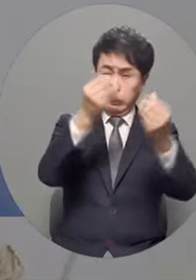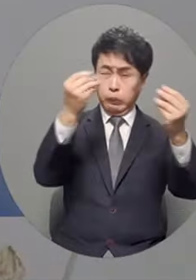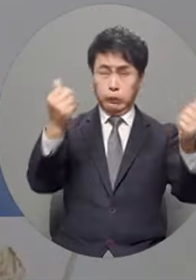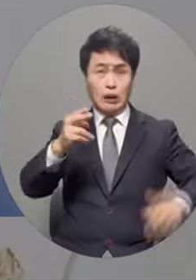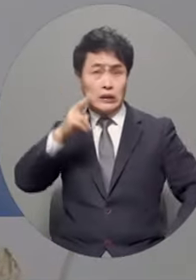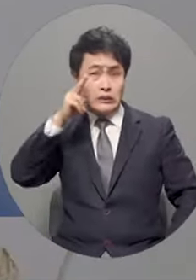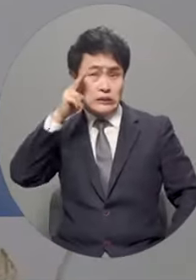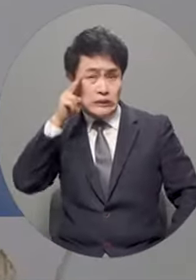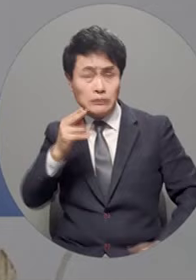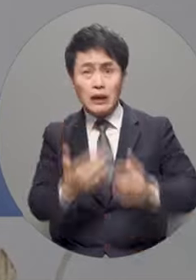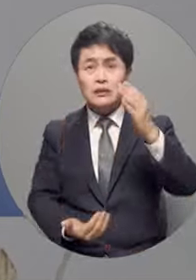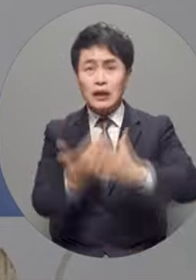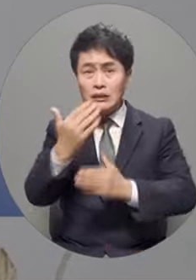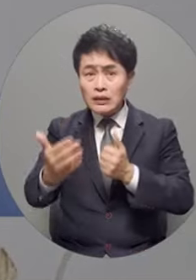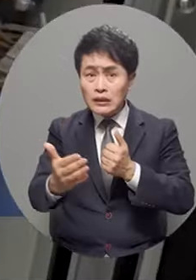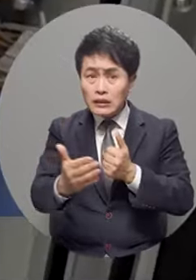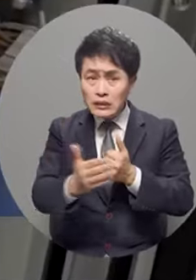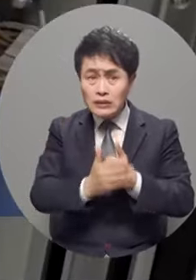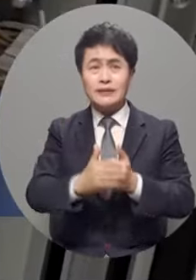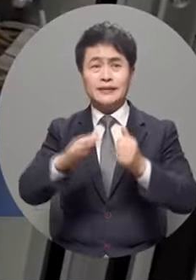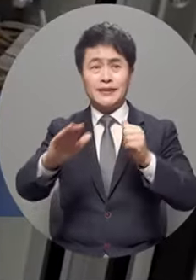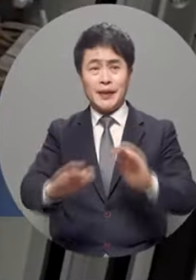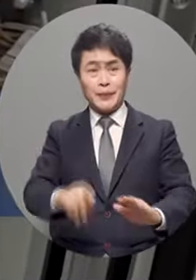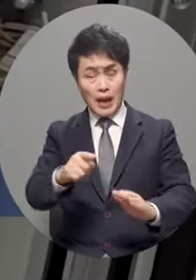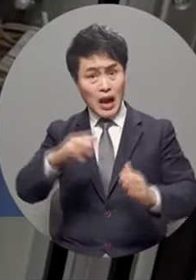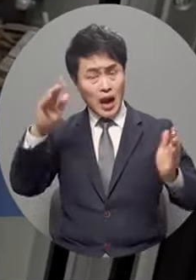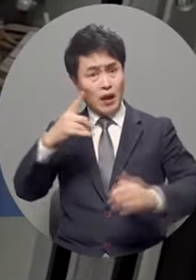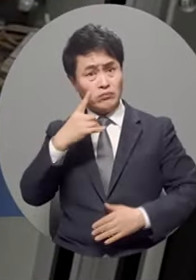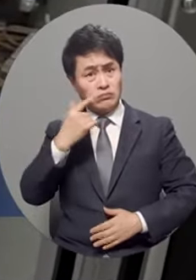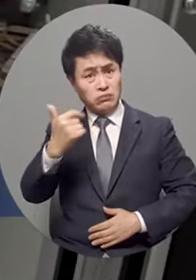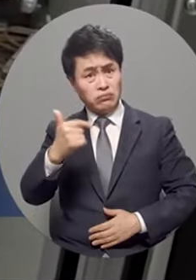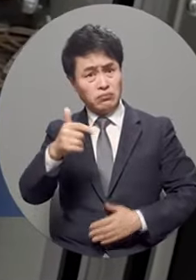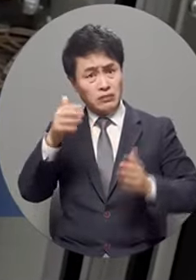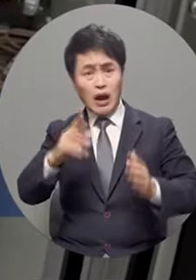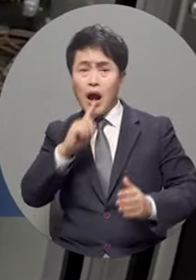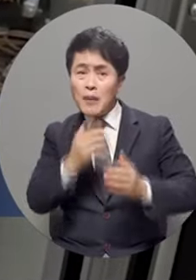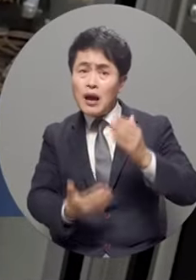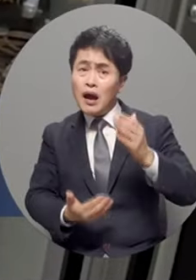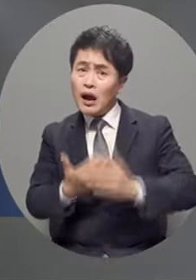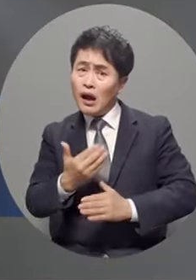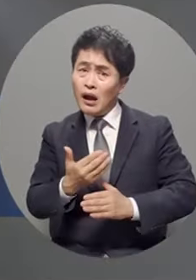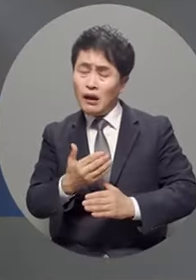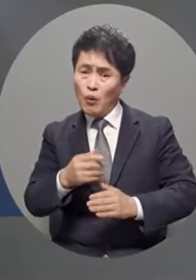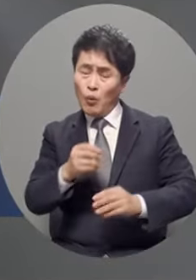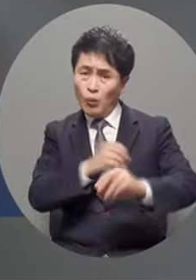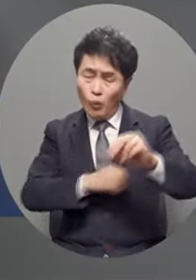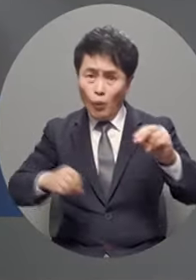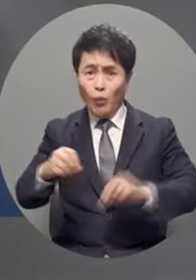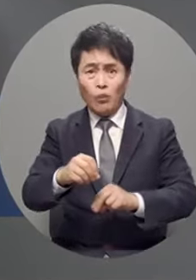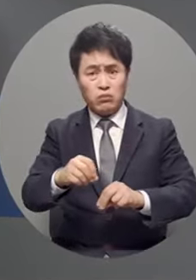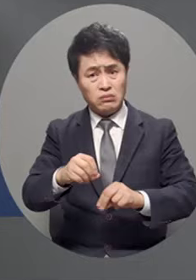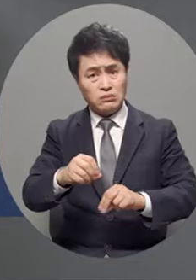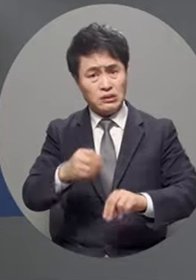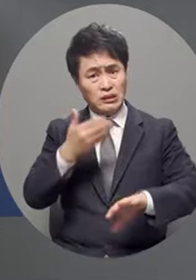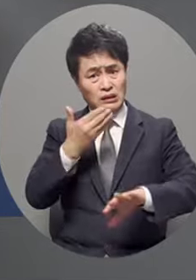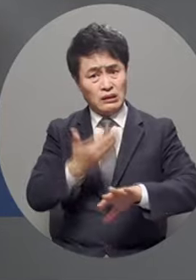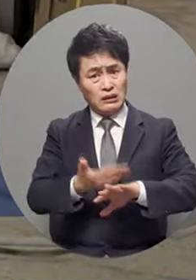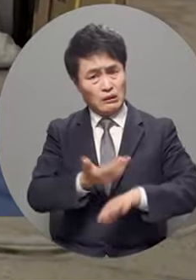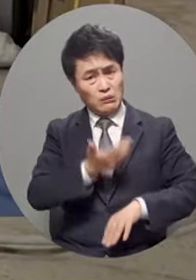나올 거거든요. 현재 그 학부형들 사이에 나오는 말이 차라리 전학을 안